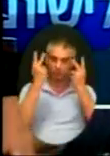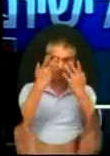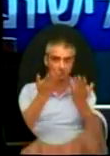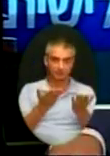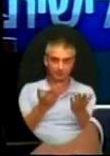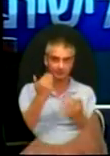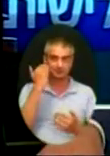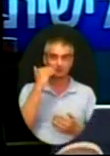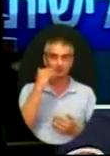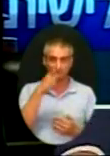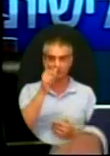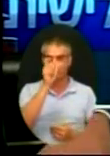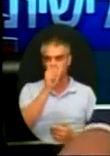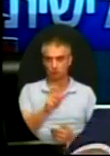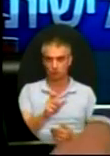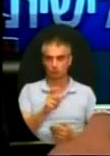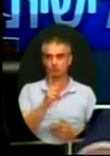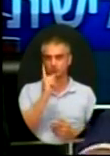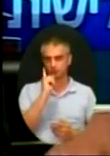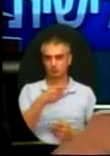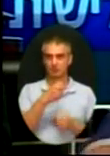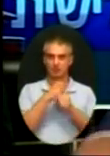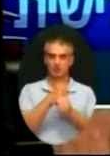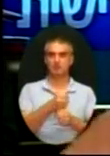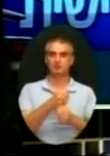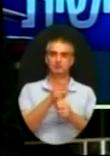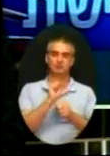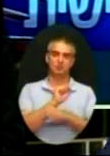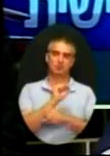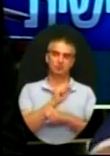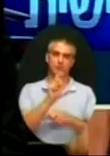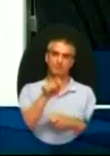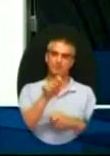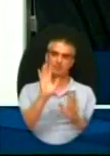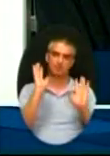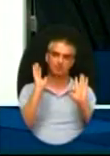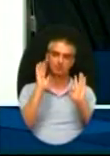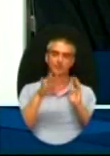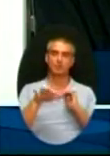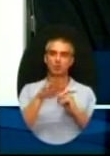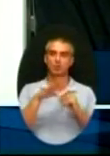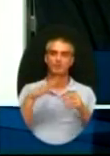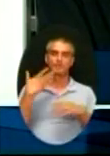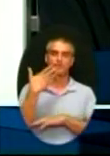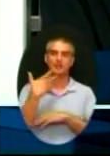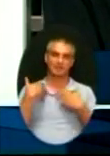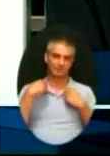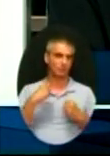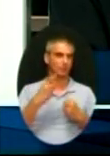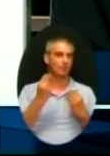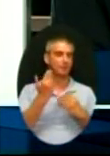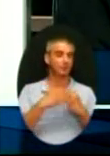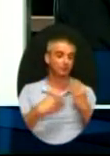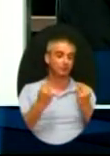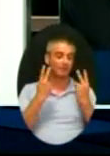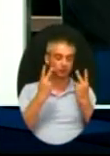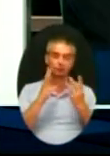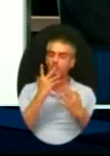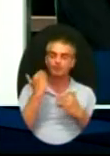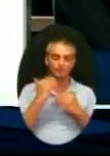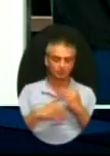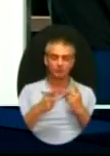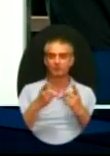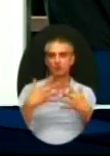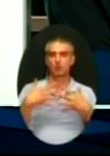להסכם. ציפי לבני היא הדמות שצריכה לייצג את האופוזיציה בכנסת בתחום המדיני והביטחוני. בסוף זה דבר חשוב, מה שבאמת חשוב